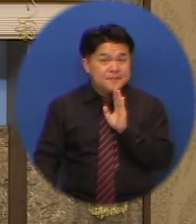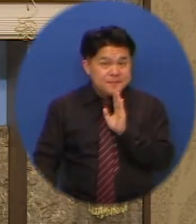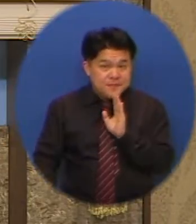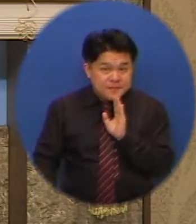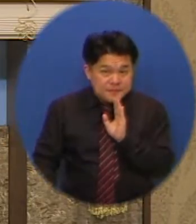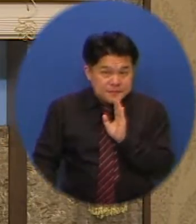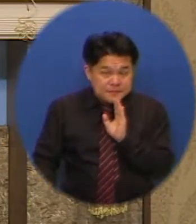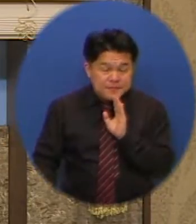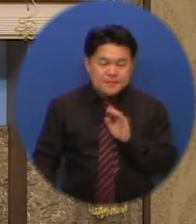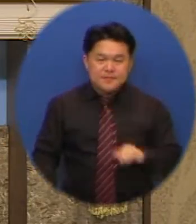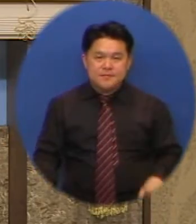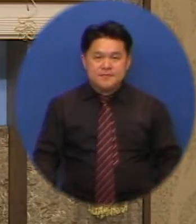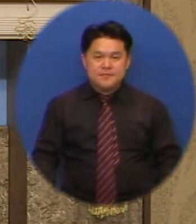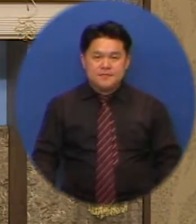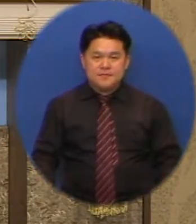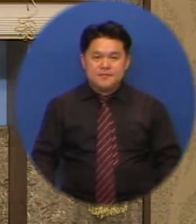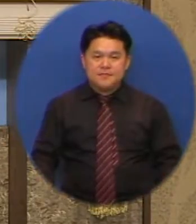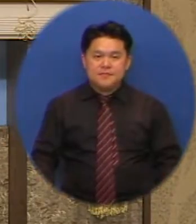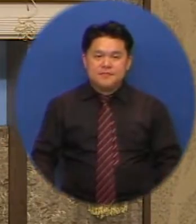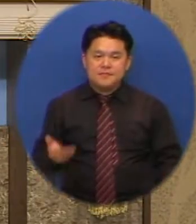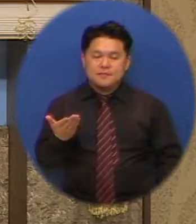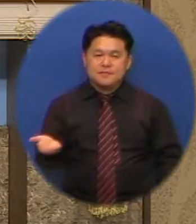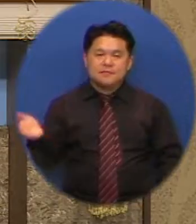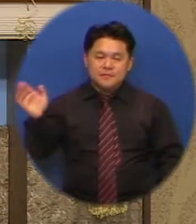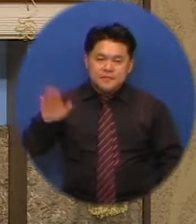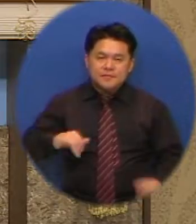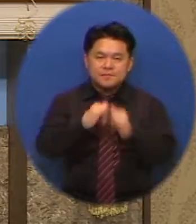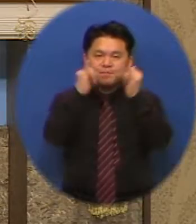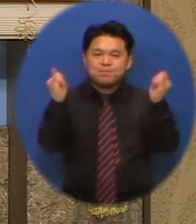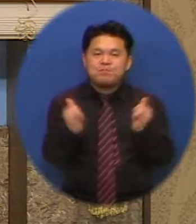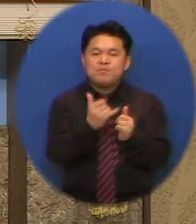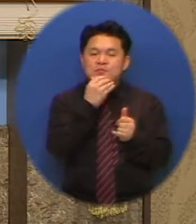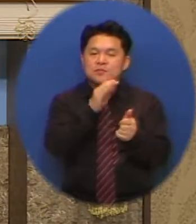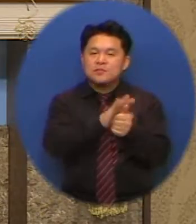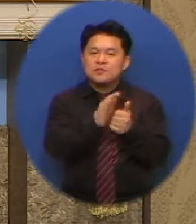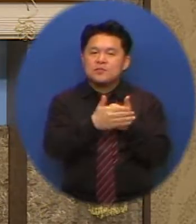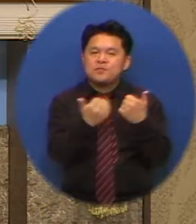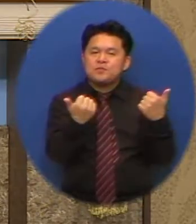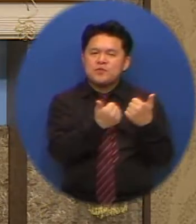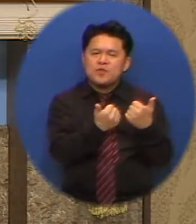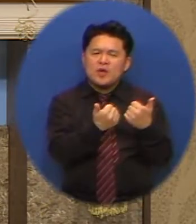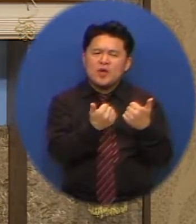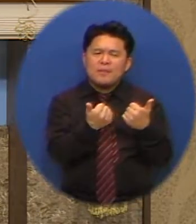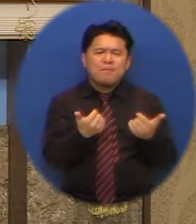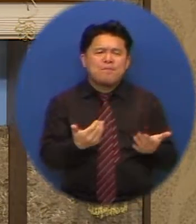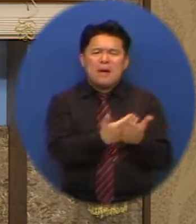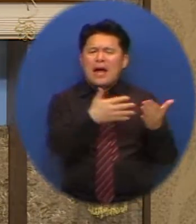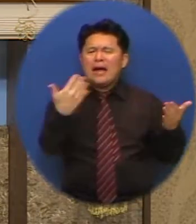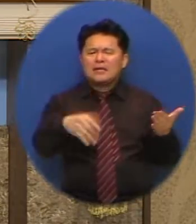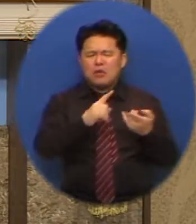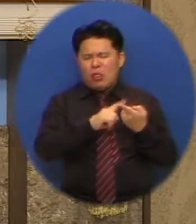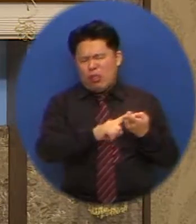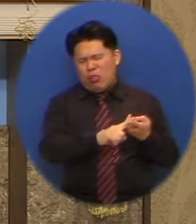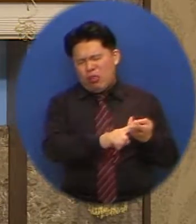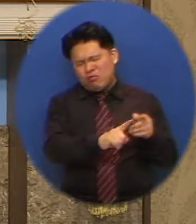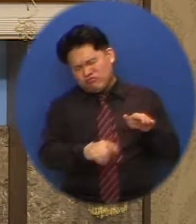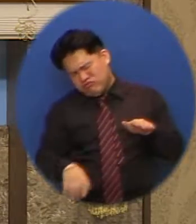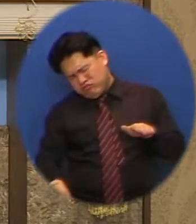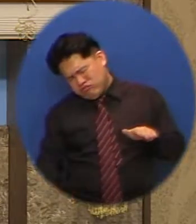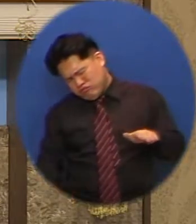했습니다. 근데 사회복지협의회는 어떻게 보면 좀 제자리 걸음을 한